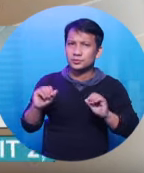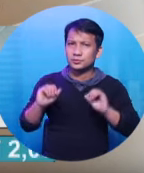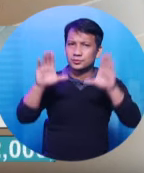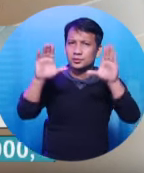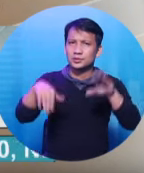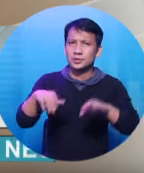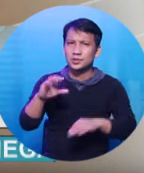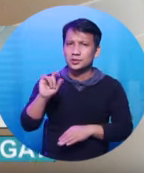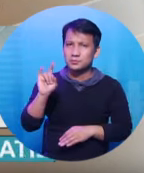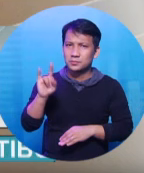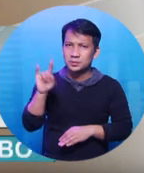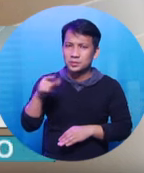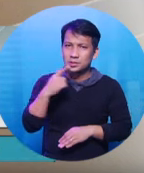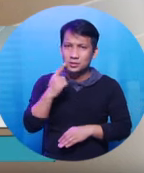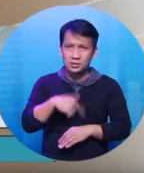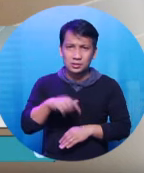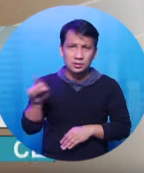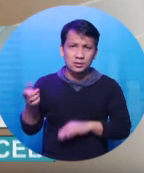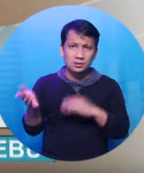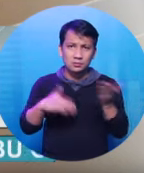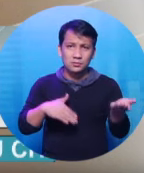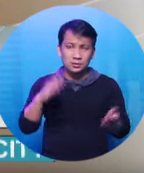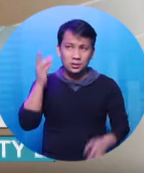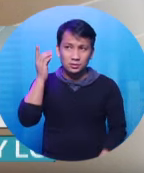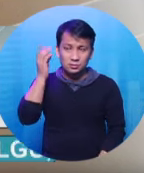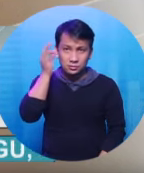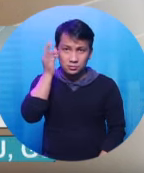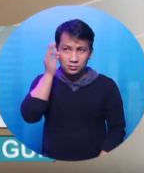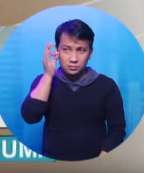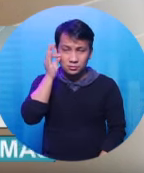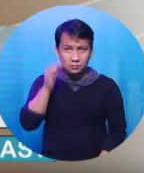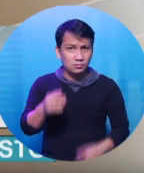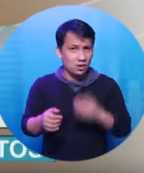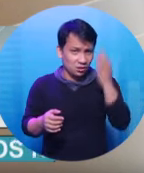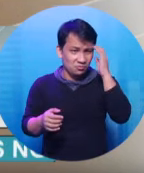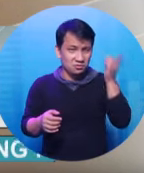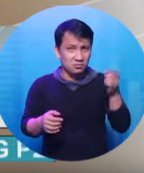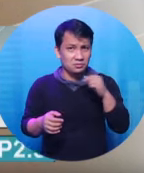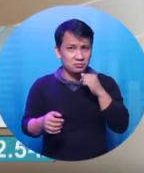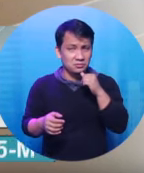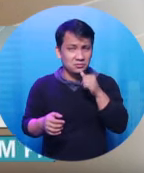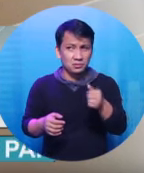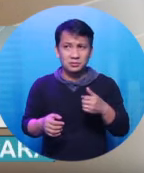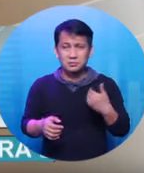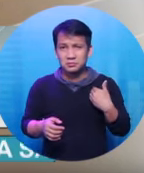sa social media na siya po ay RIP na, samantalang yes, alam nyo naman na hindi.